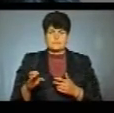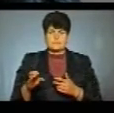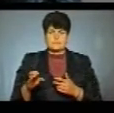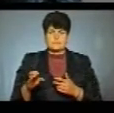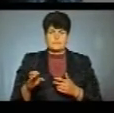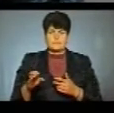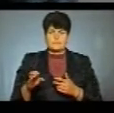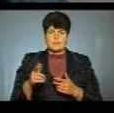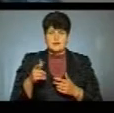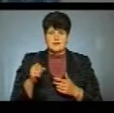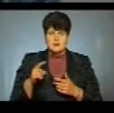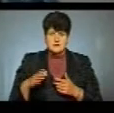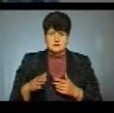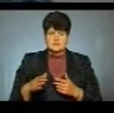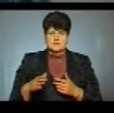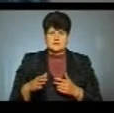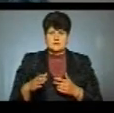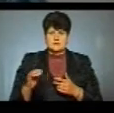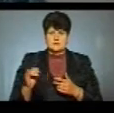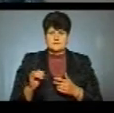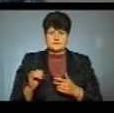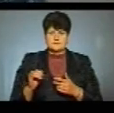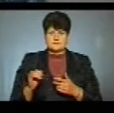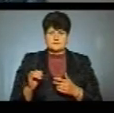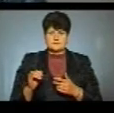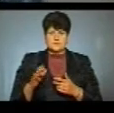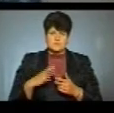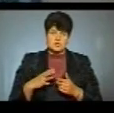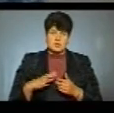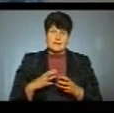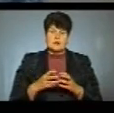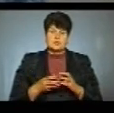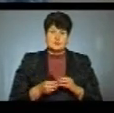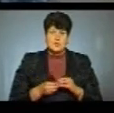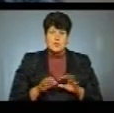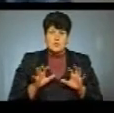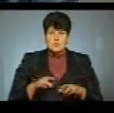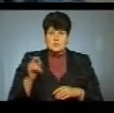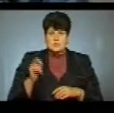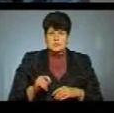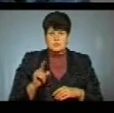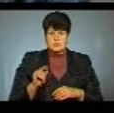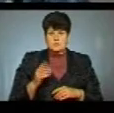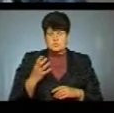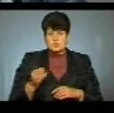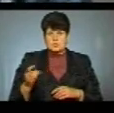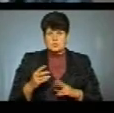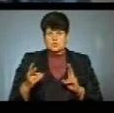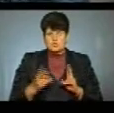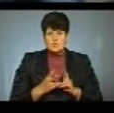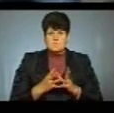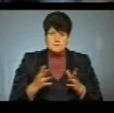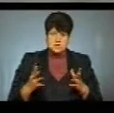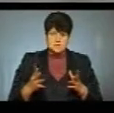можна газ, так, на рахунок газу, і будемо чекати результату. А голова приїде з понеділка, будемо ще раз зустрічатися, більш